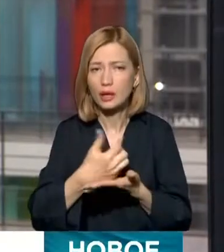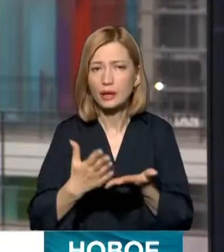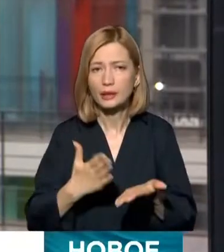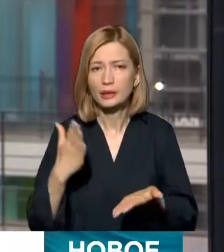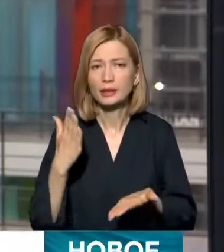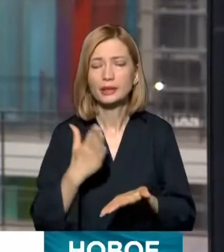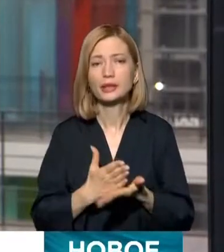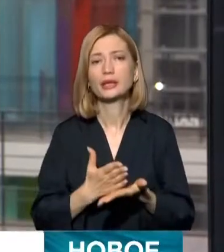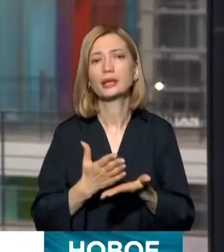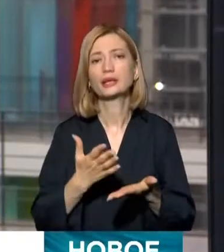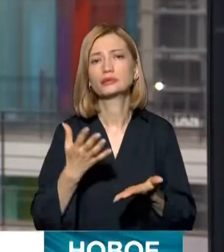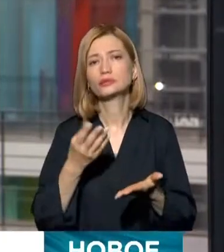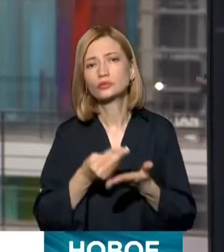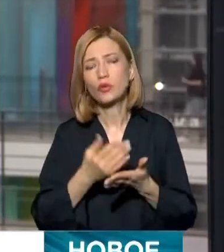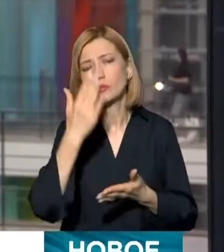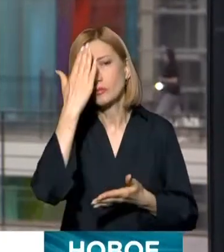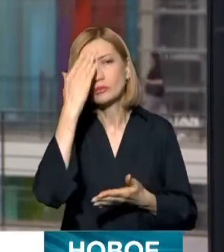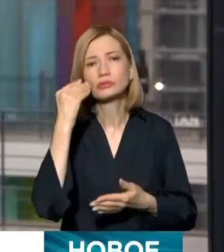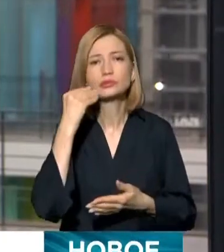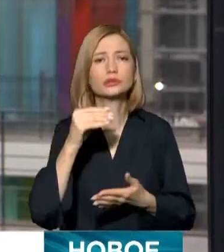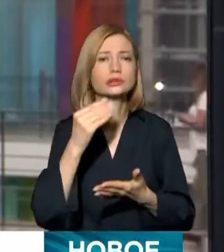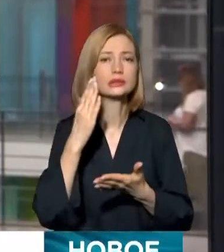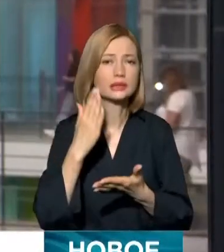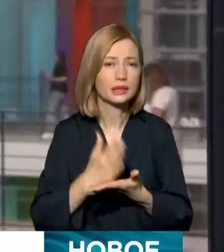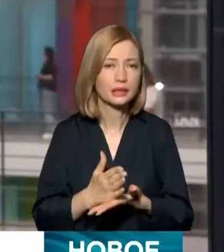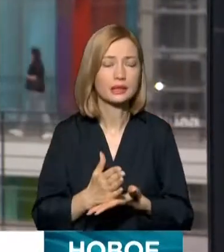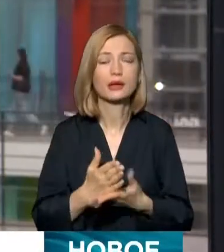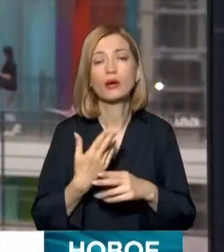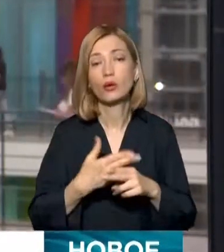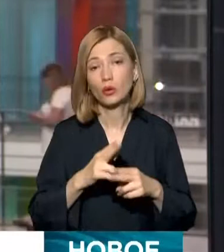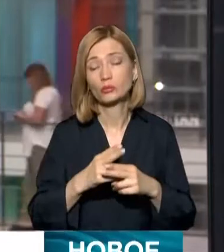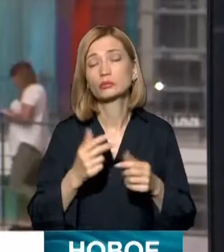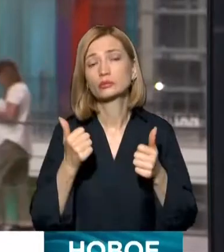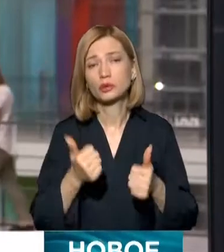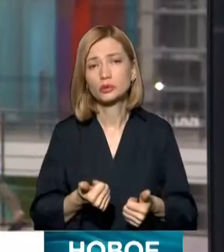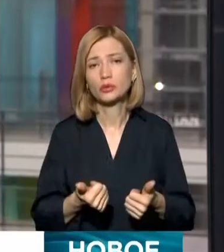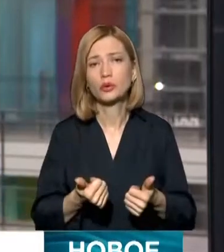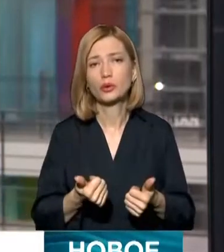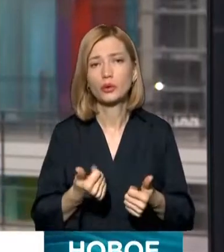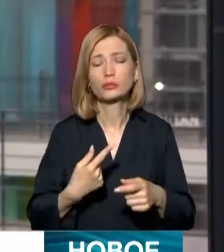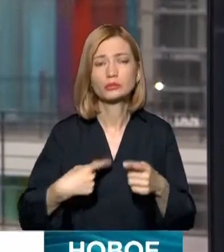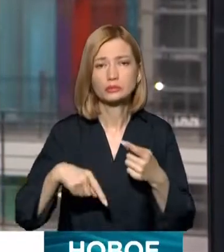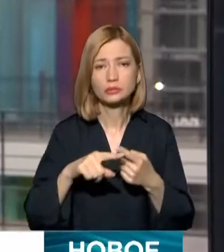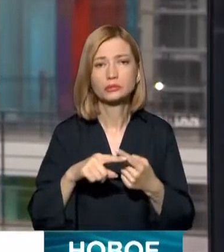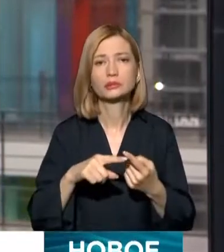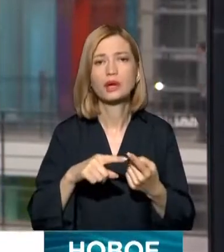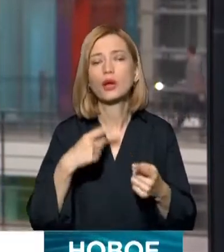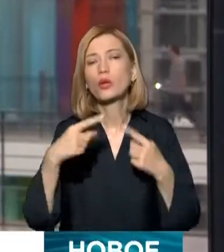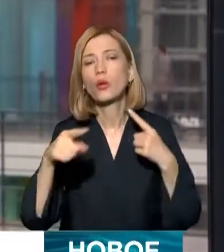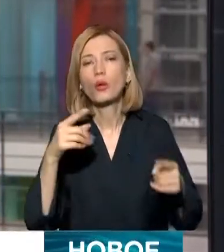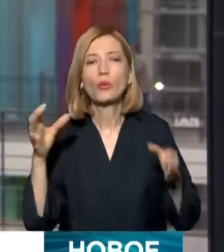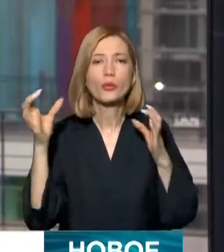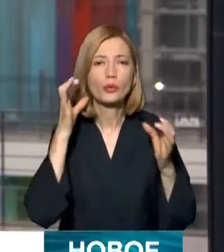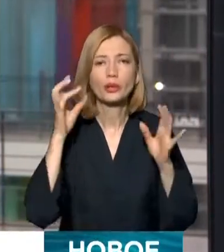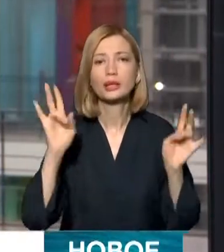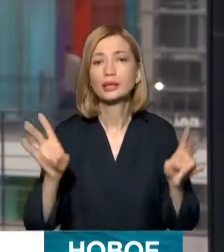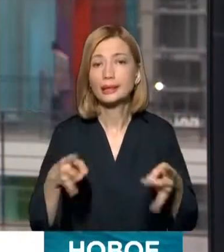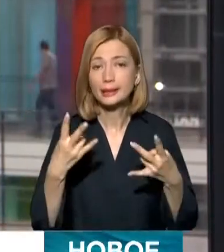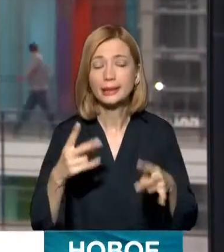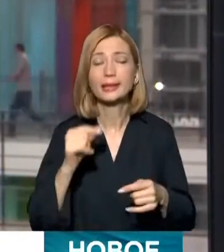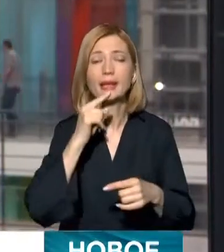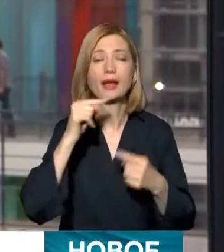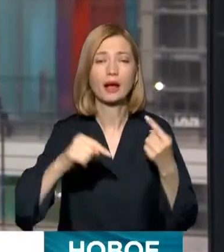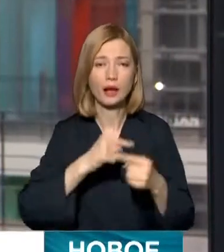они приезжают со своим определенным интеллектуальным ресурсом, на самом деле мы должны все понять, ни в коем случае не слушать популистов. Для экономики это